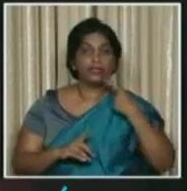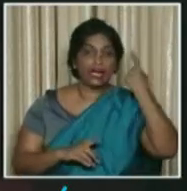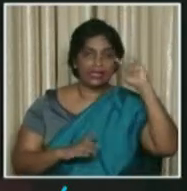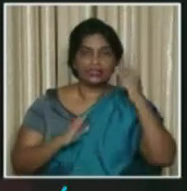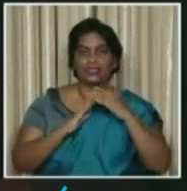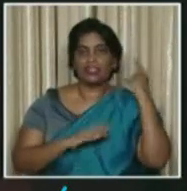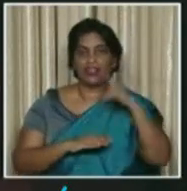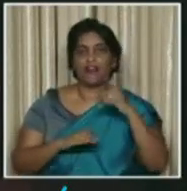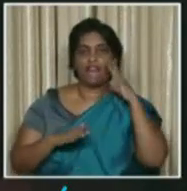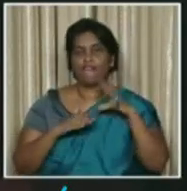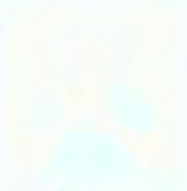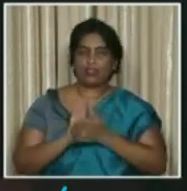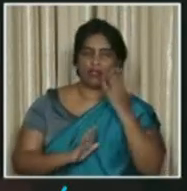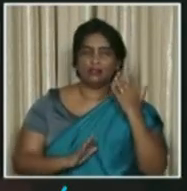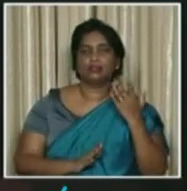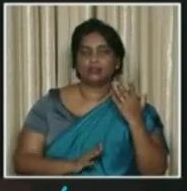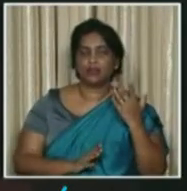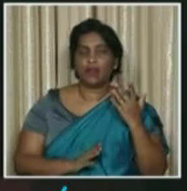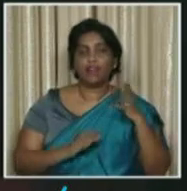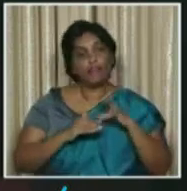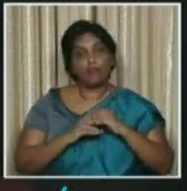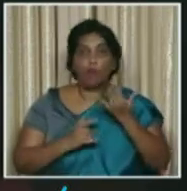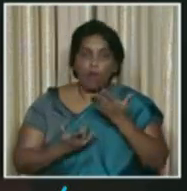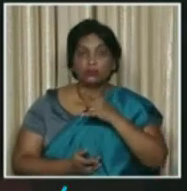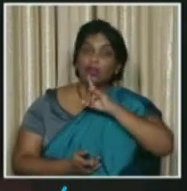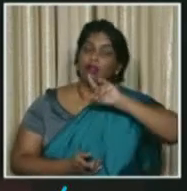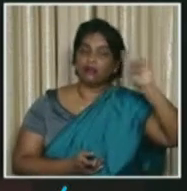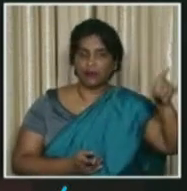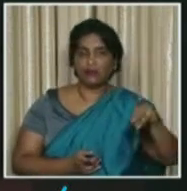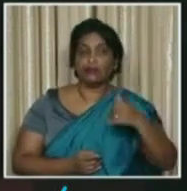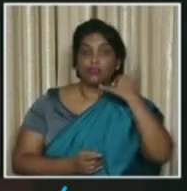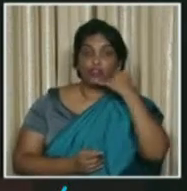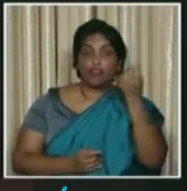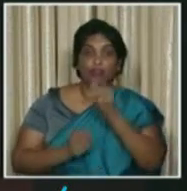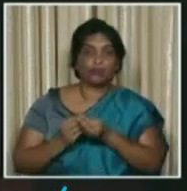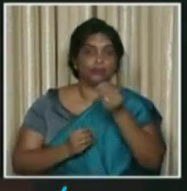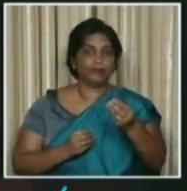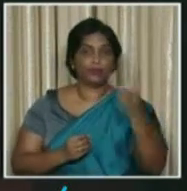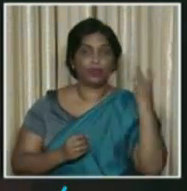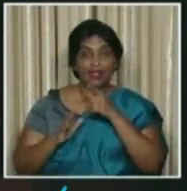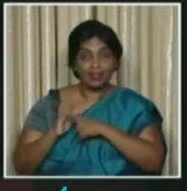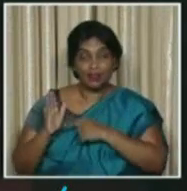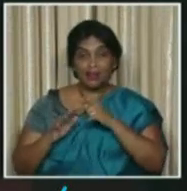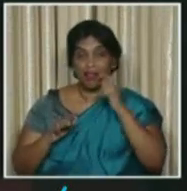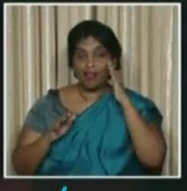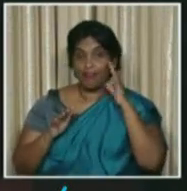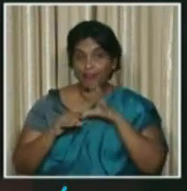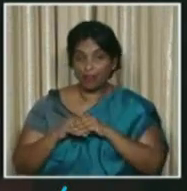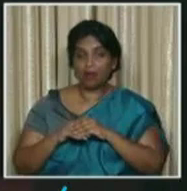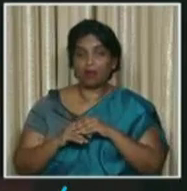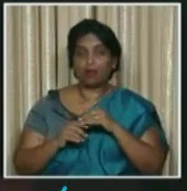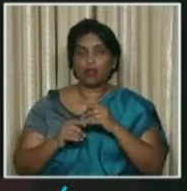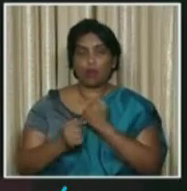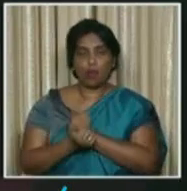ගෙදරින් ආවේ වයිෆ් එක්ක තරහ වෙලා කියලා. ඕනනම් වයිෆ්ට කතා කරන්නයි කියලා වයිෆ්ගේ නම්බරේ දෙනවා අර පල්ලියේ සිකියුරිටි ඔෆිසර්ට. පල්ලියේ සිකියුරිටි ඔෆිසර්